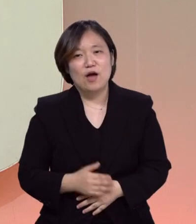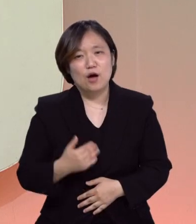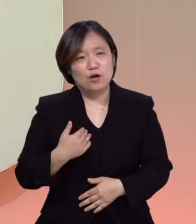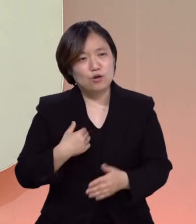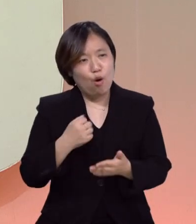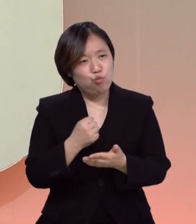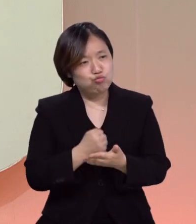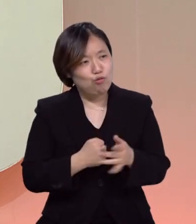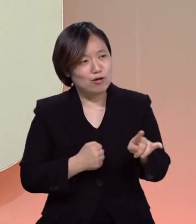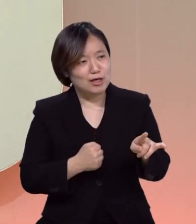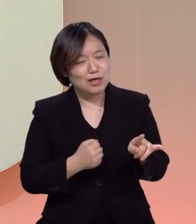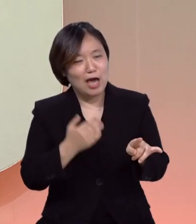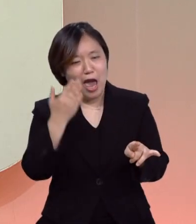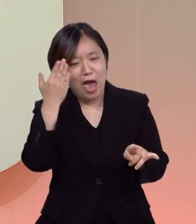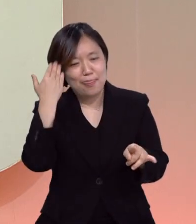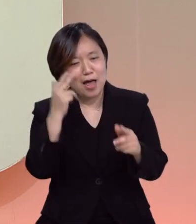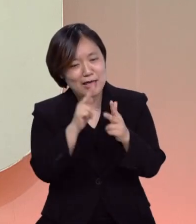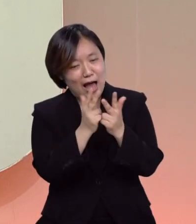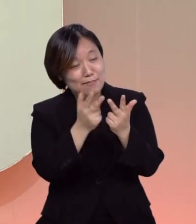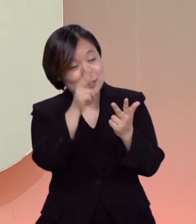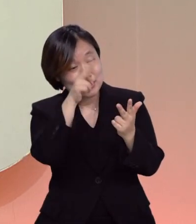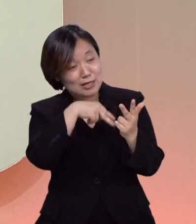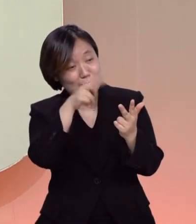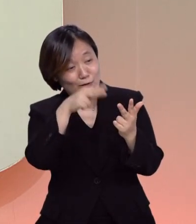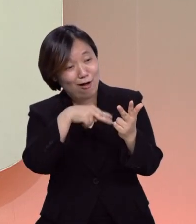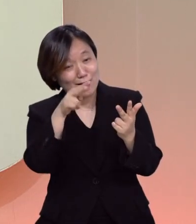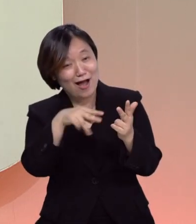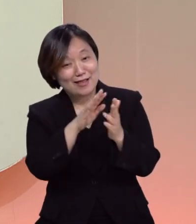이렇게 옛날 잡지들을 이렇게 살펴보다가